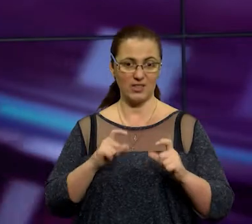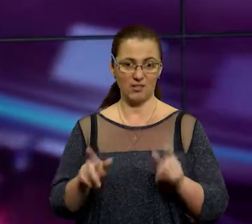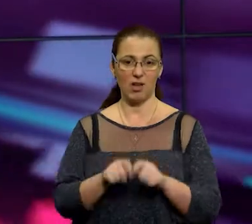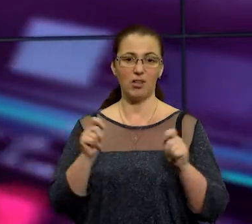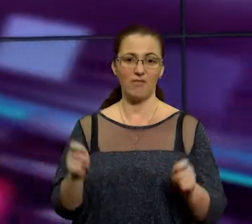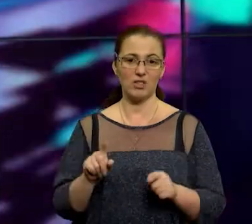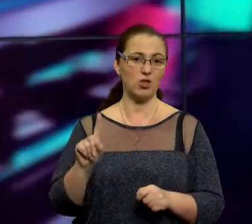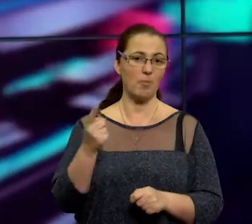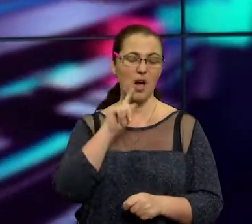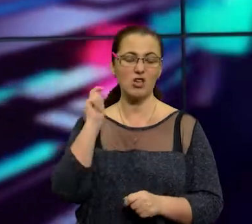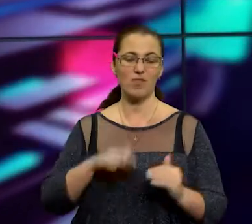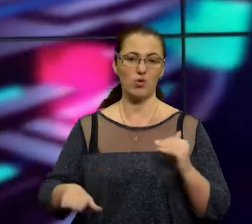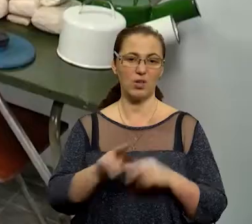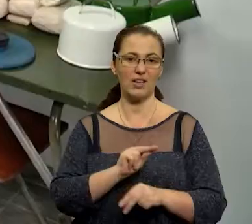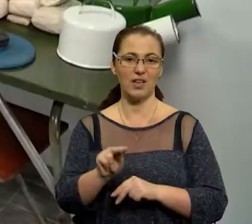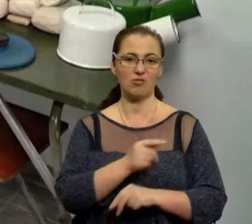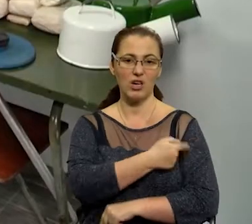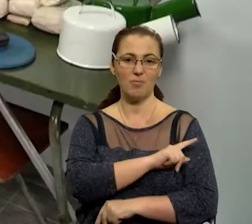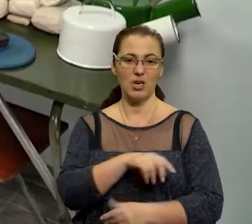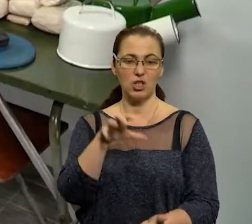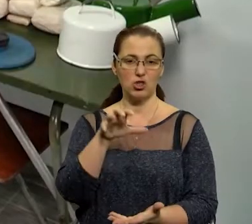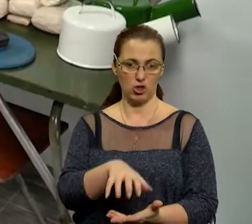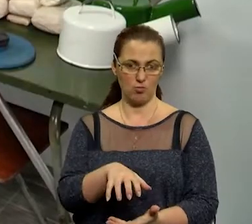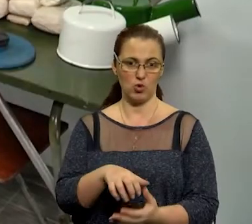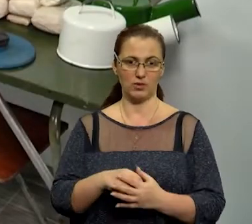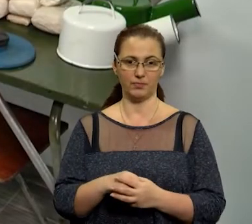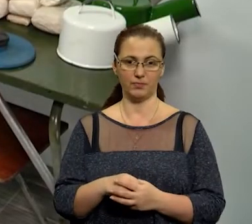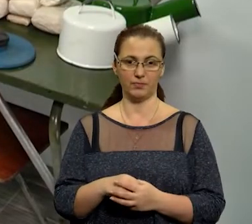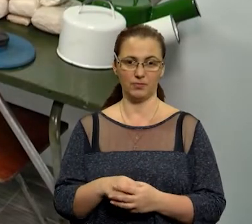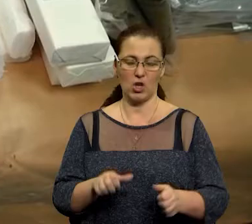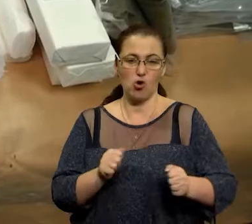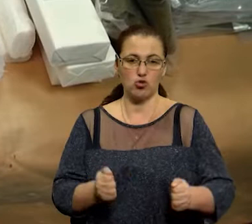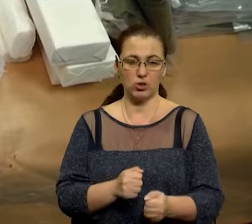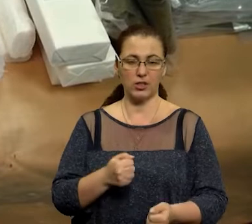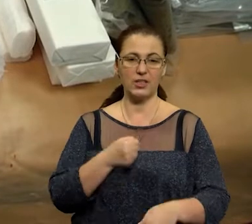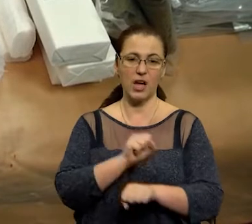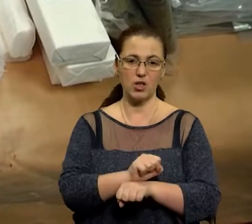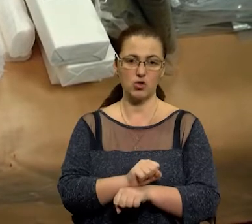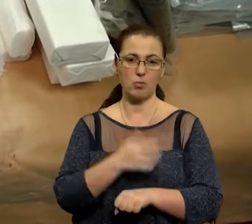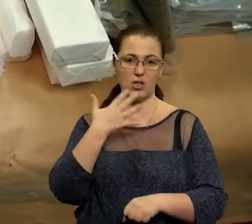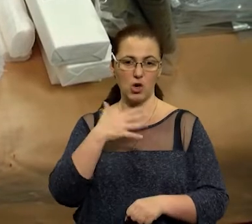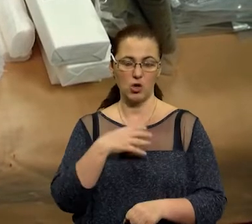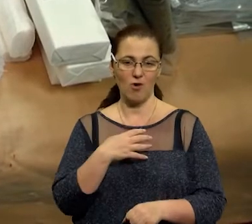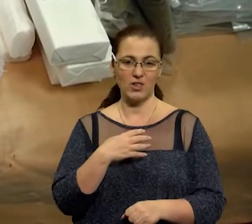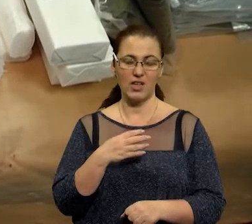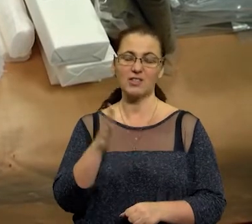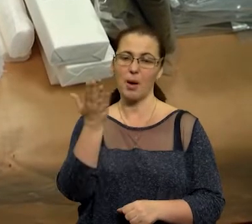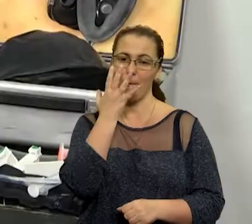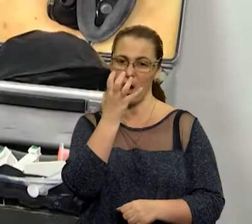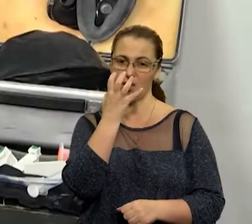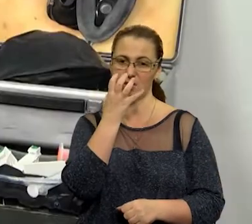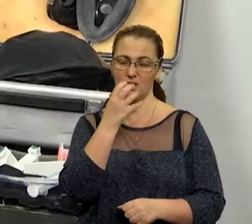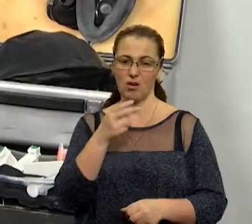відкрили перший в Україні навчальний медичний пункт батальйону. Джгути для зупинки кровотечі, кисневі маски, хірургічні